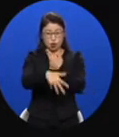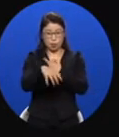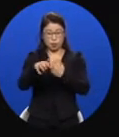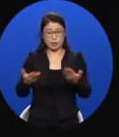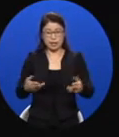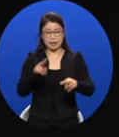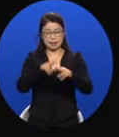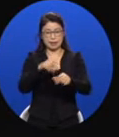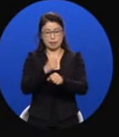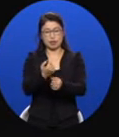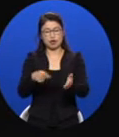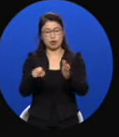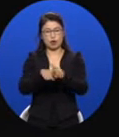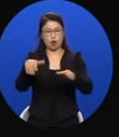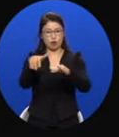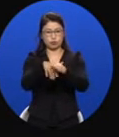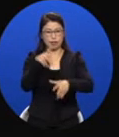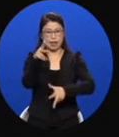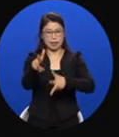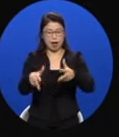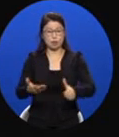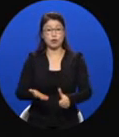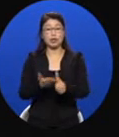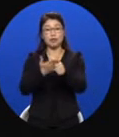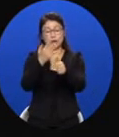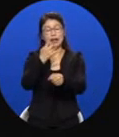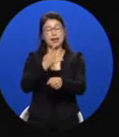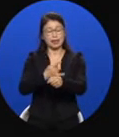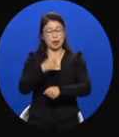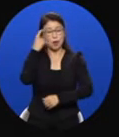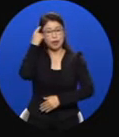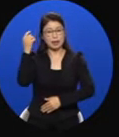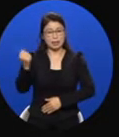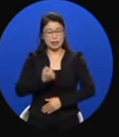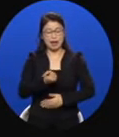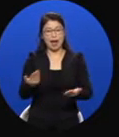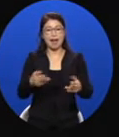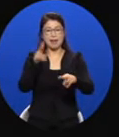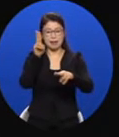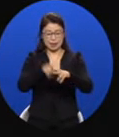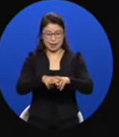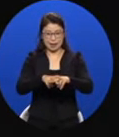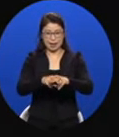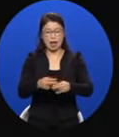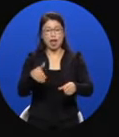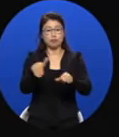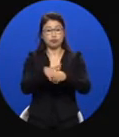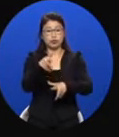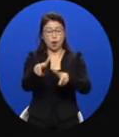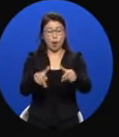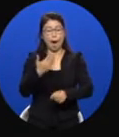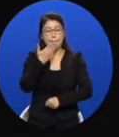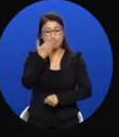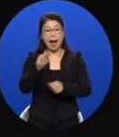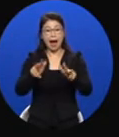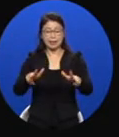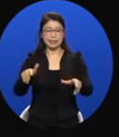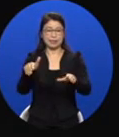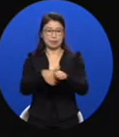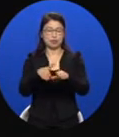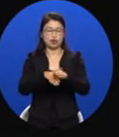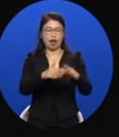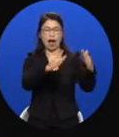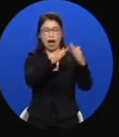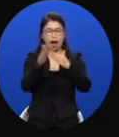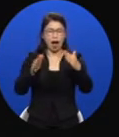일자리 창출을 위해서 문화산업을 육성시켜야 된답니다. 일자리 문화산업으로 가능합니다. 지금 문화유지자들 많이